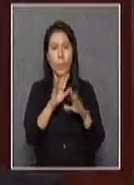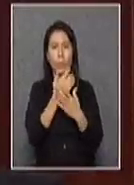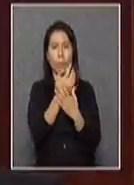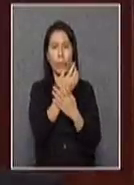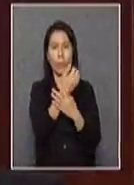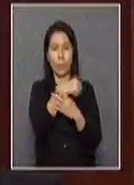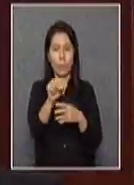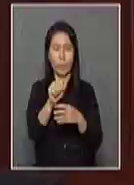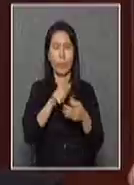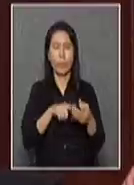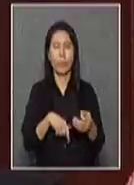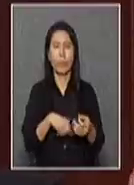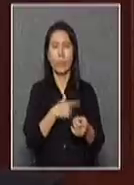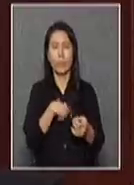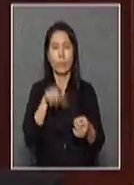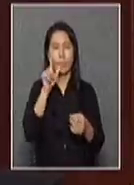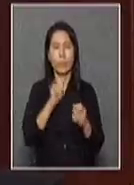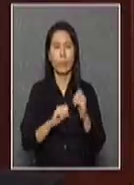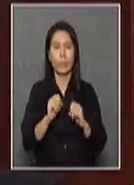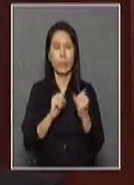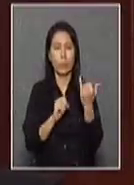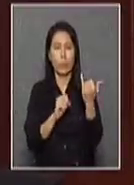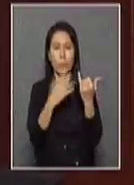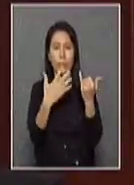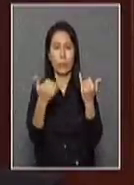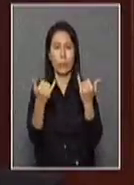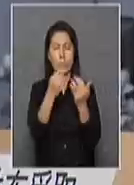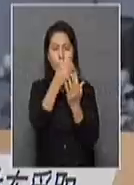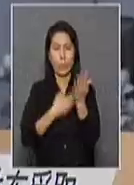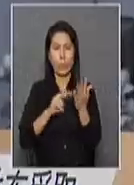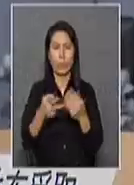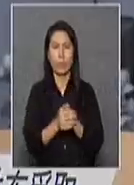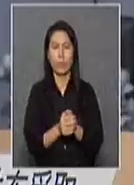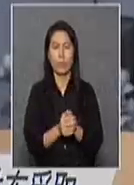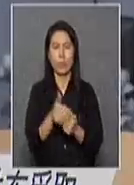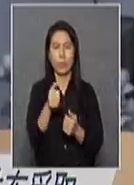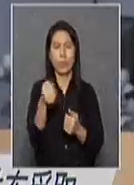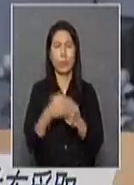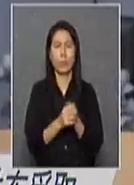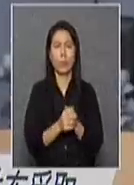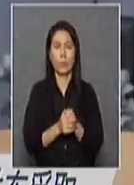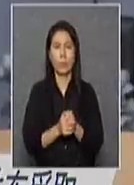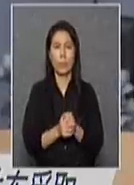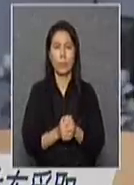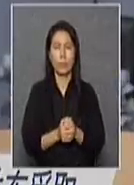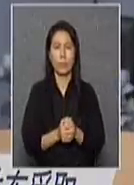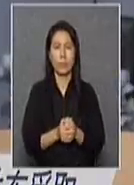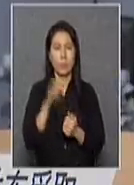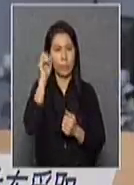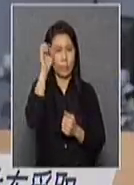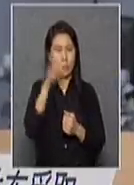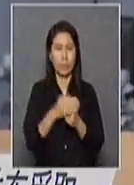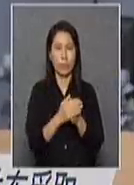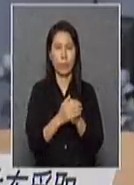案被否決。梁國雄議員，請你動議第656項修正案。 多謝主席，我動議載列